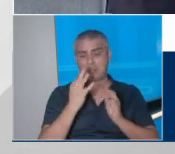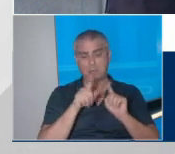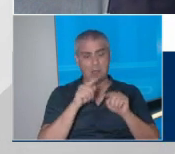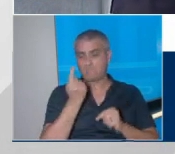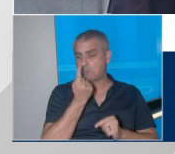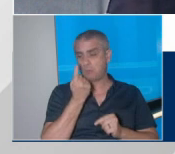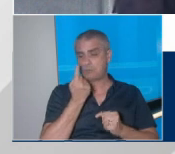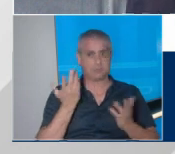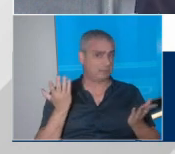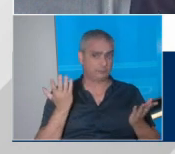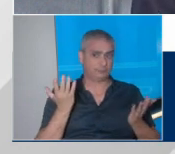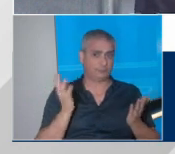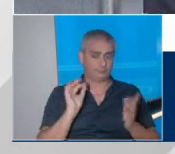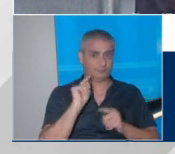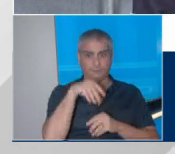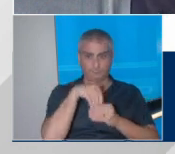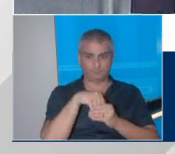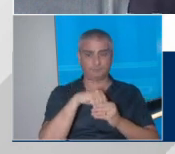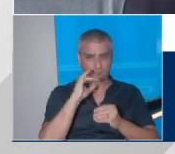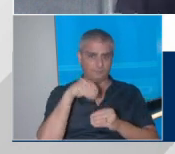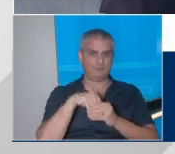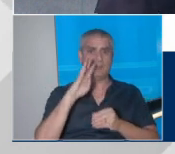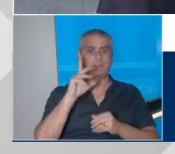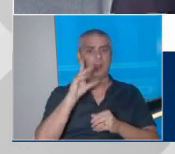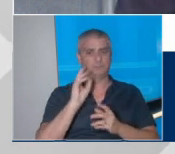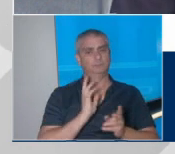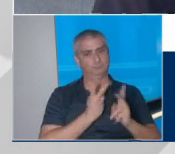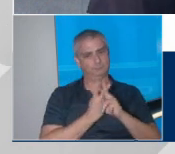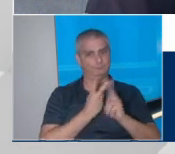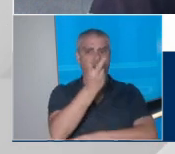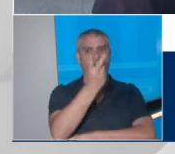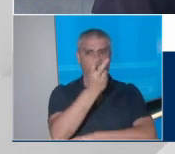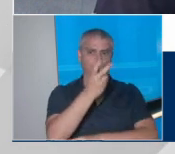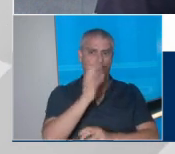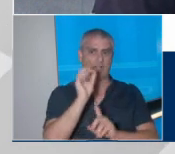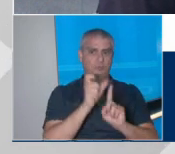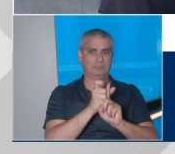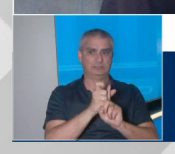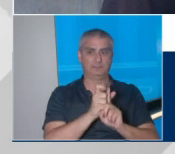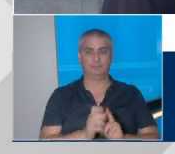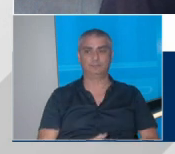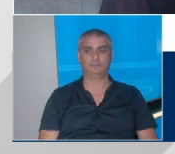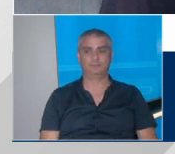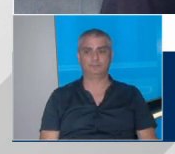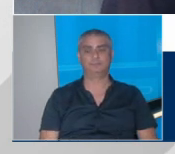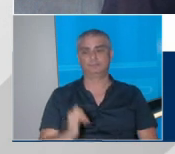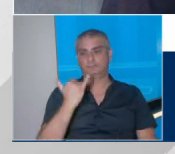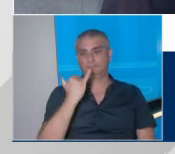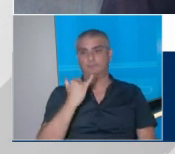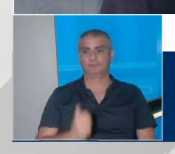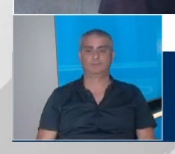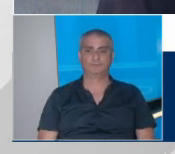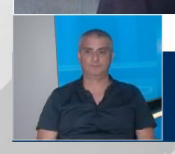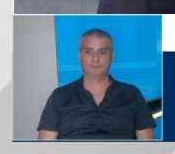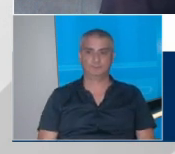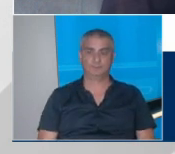אלפים בודדים שיגיעו להצביע ויצביעו בלד, ואז הם נמצאים מעל אחוז החסימה. נכון.